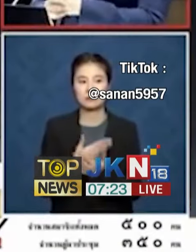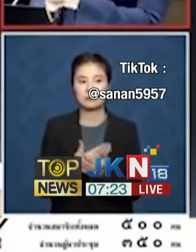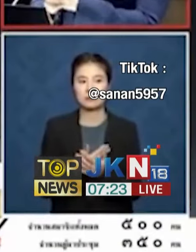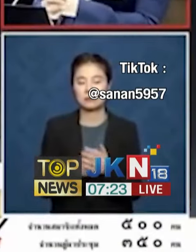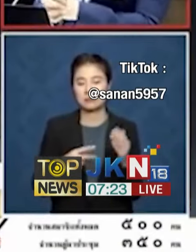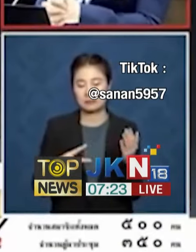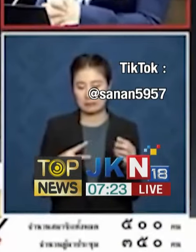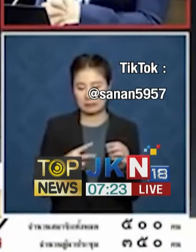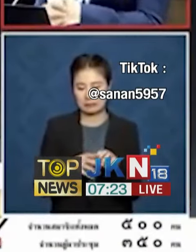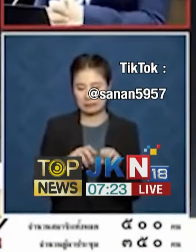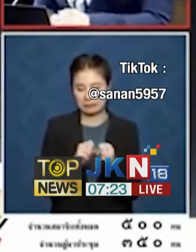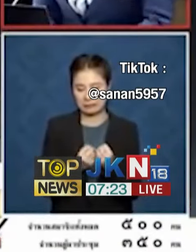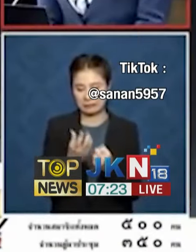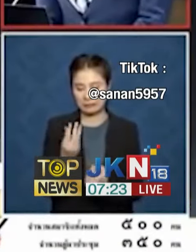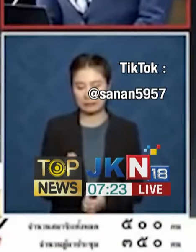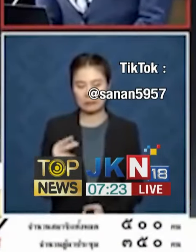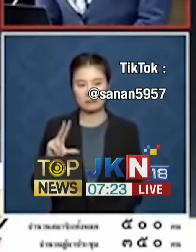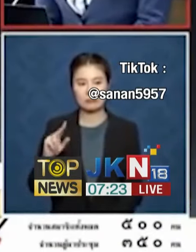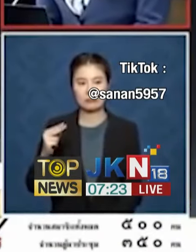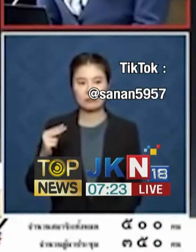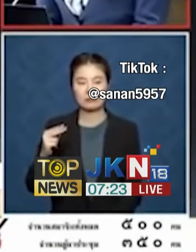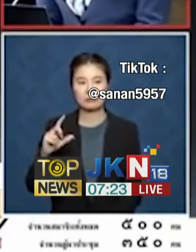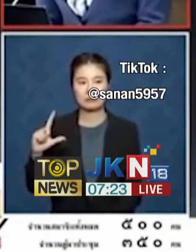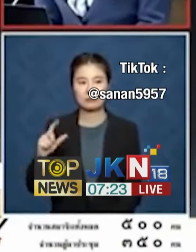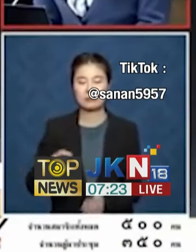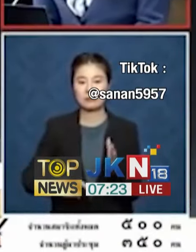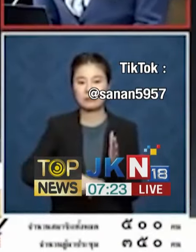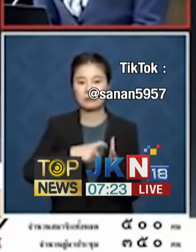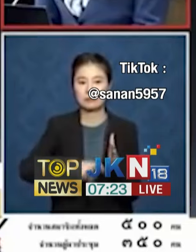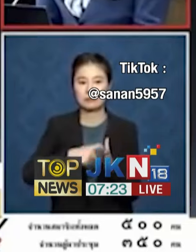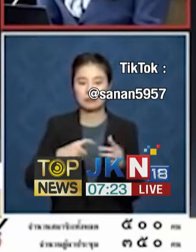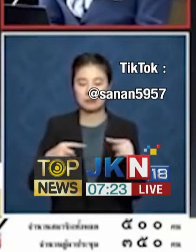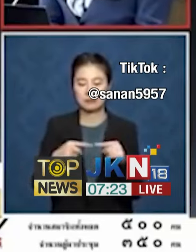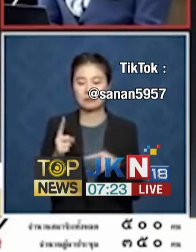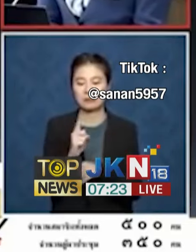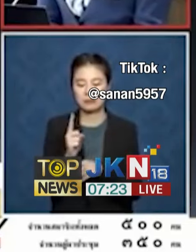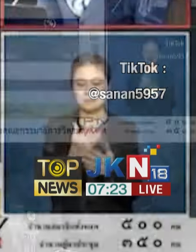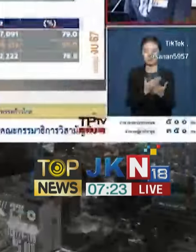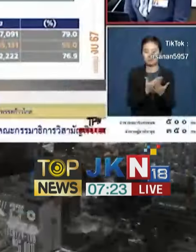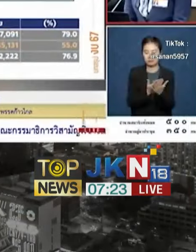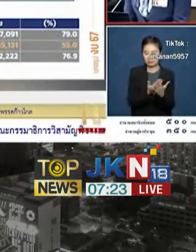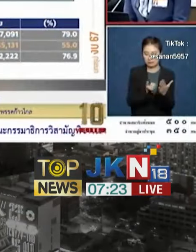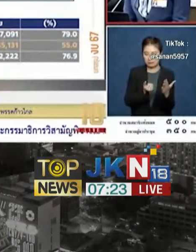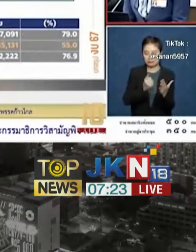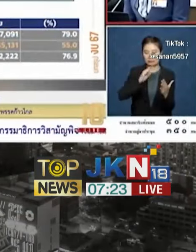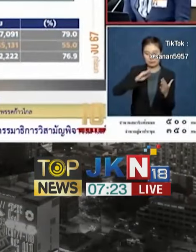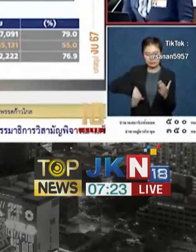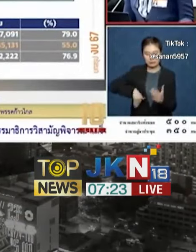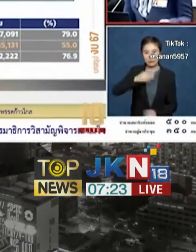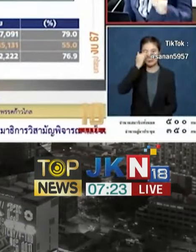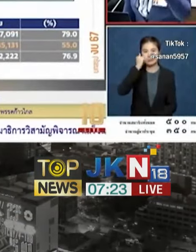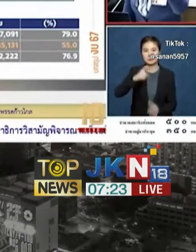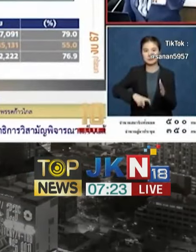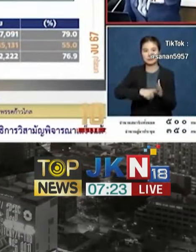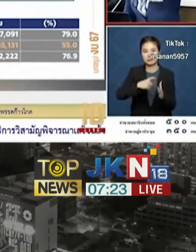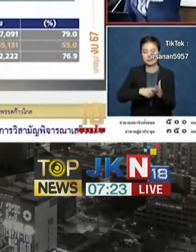ไลด์ไม่เปิดคอมอ่านมากกว่า คือได้มีการยกตัวอย่างที่สิริกัญญาอภิปรายได้มีการพูดถึง